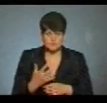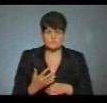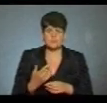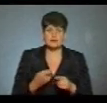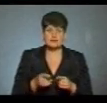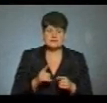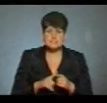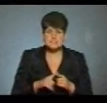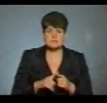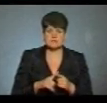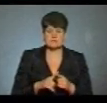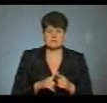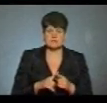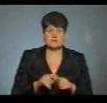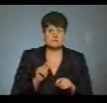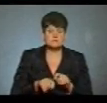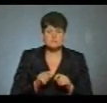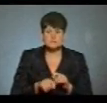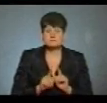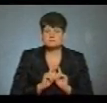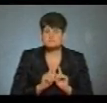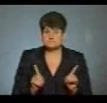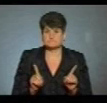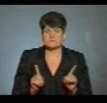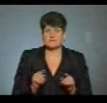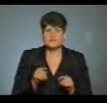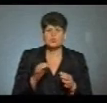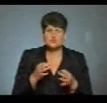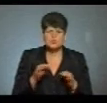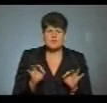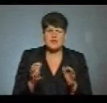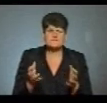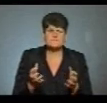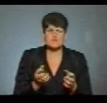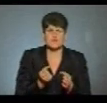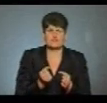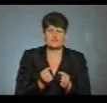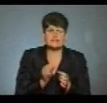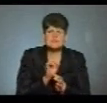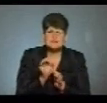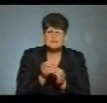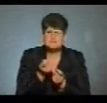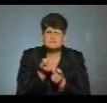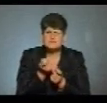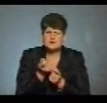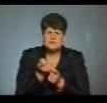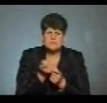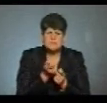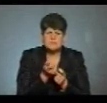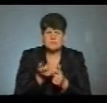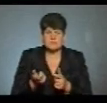Це метод, ну, винятковий. Він дозволяє вловити буквально залишкові, ну,